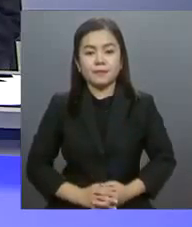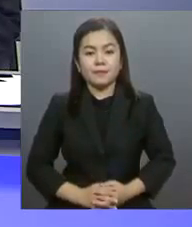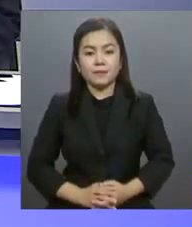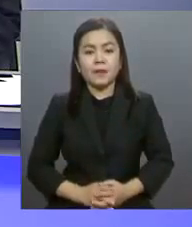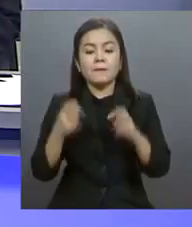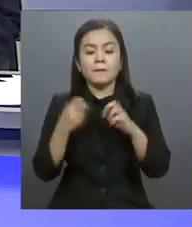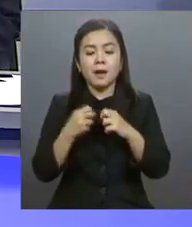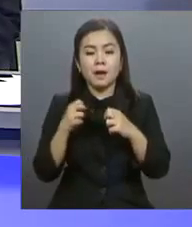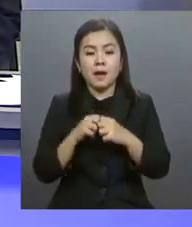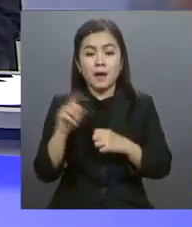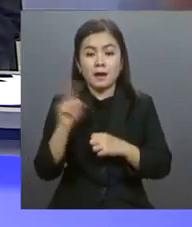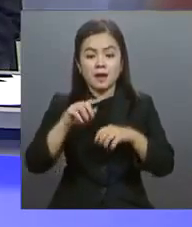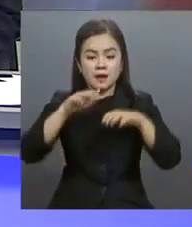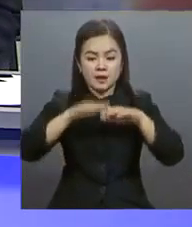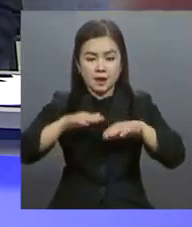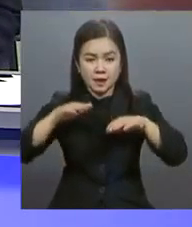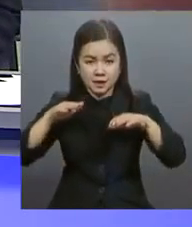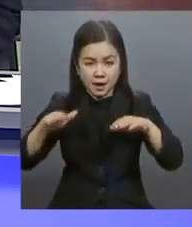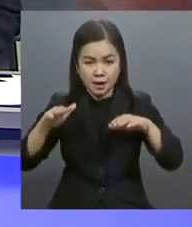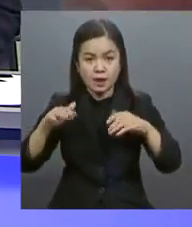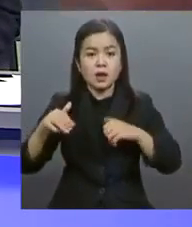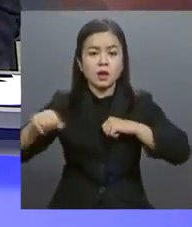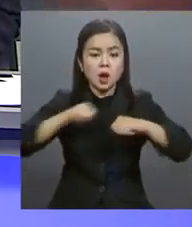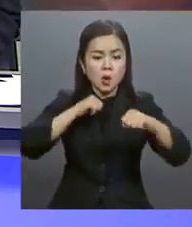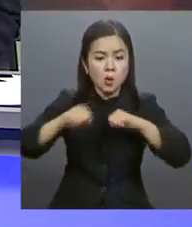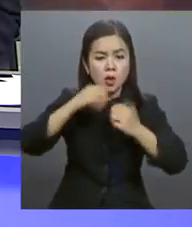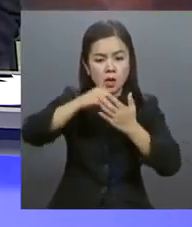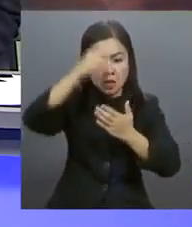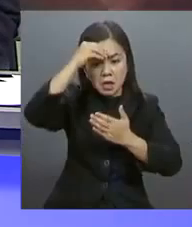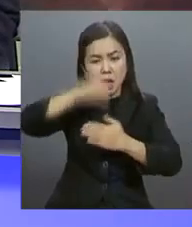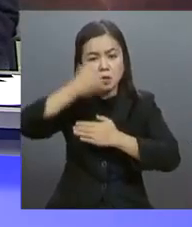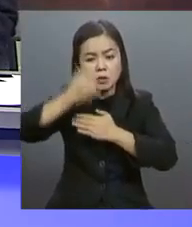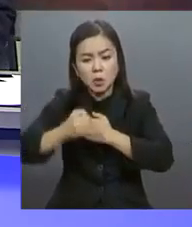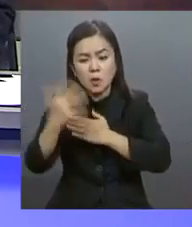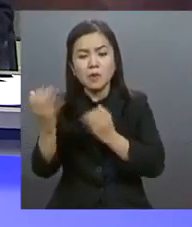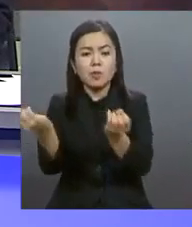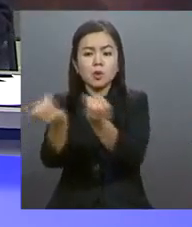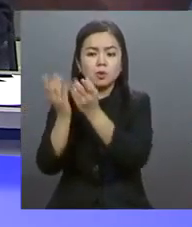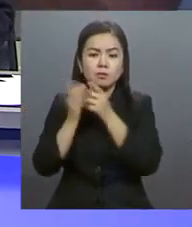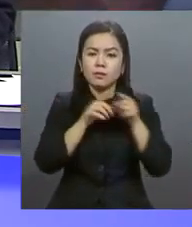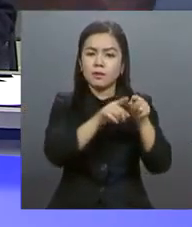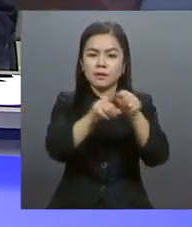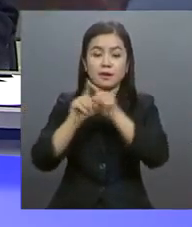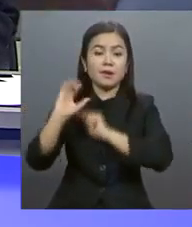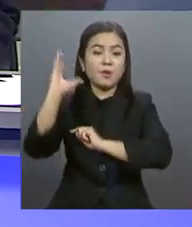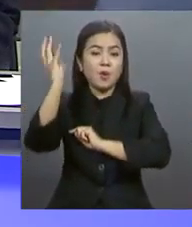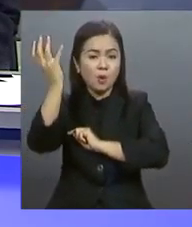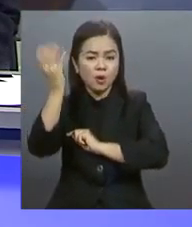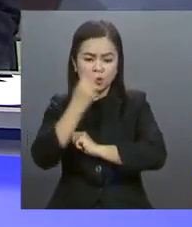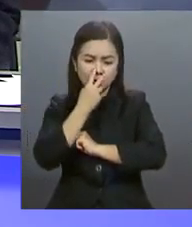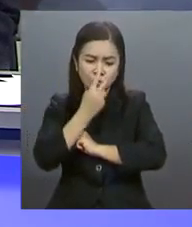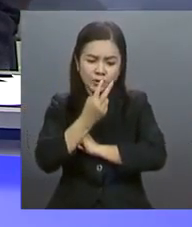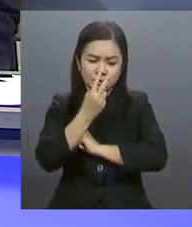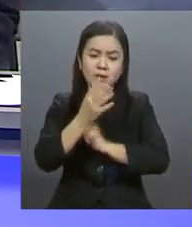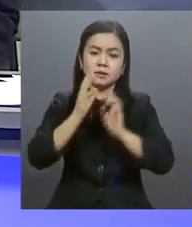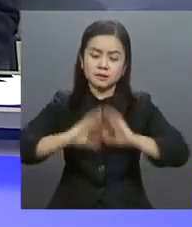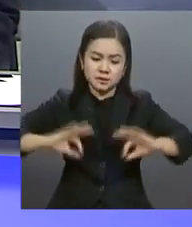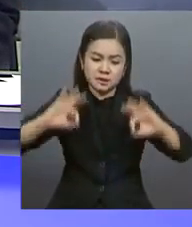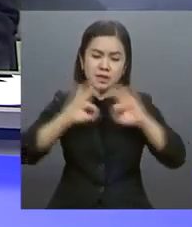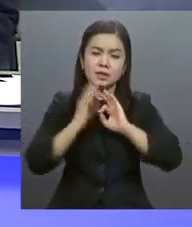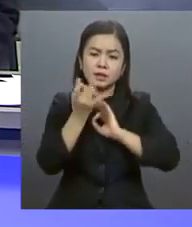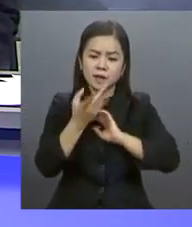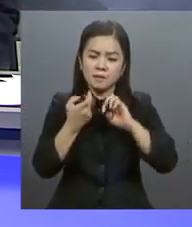ปัญหาเด็กและเยาวชนหลุดจากระบบการศึกษานั้นยังคงน่าเป็นห่วงไปหลายประเทศทั่วโลกนะคะโดยนักวิชาการมองว่าปัจจัยสำคัญที่ช่วยหาส